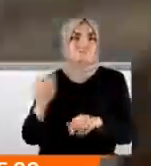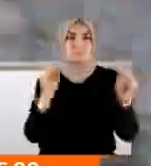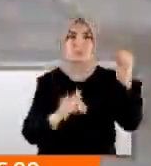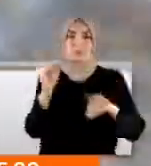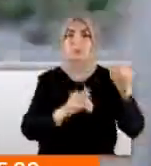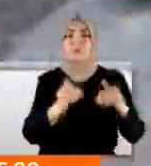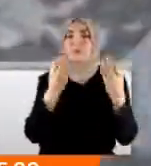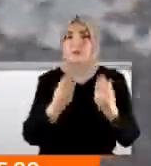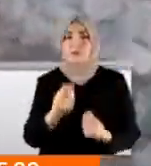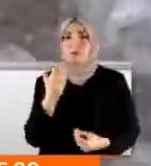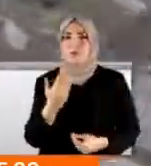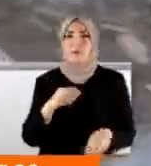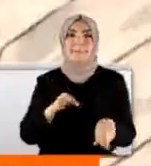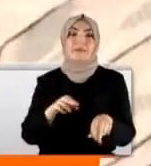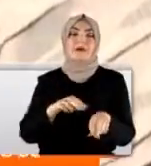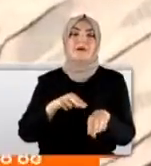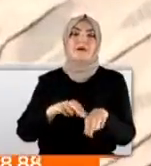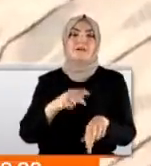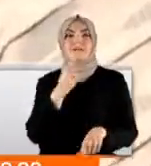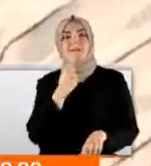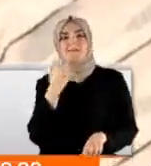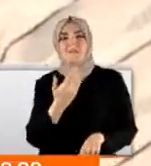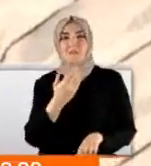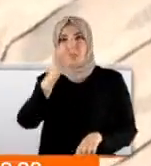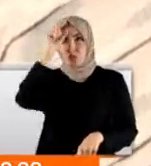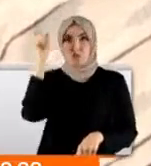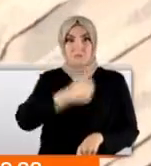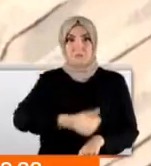numarası düzenlenen operasyonla öldürüldü.